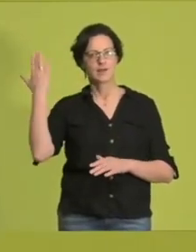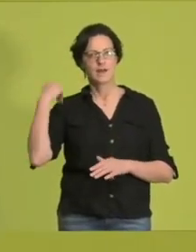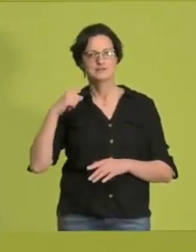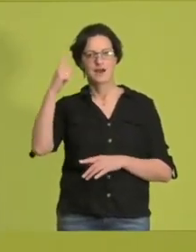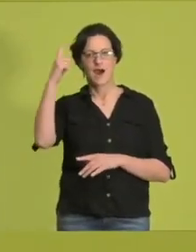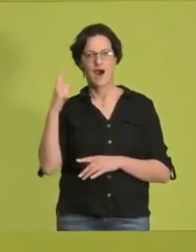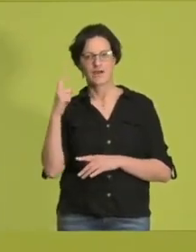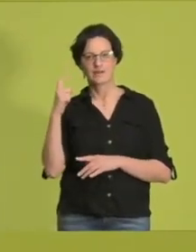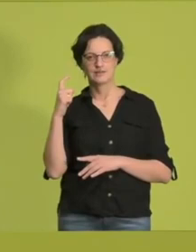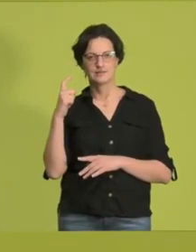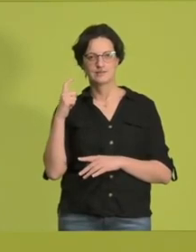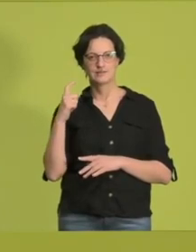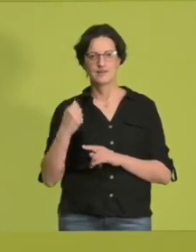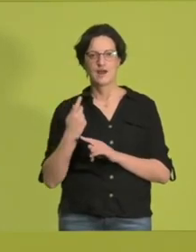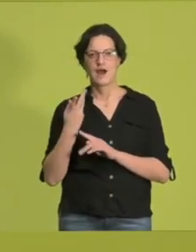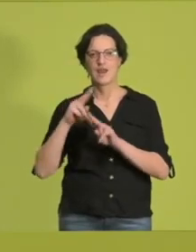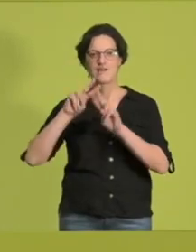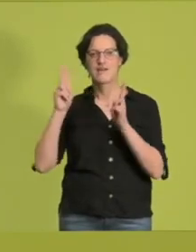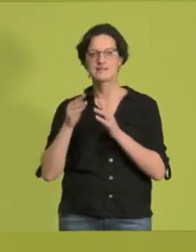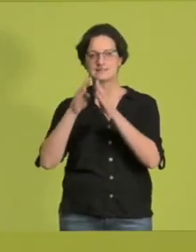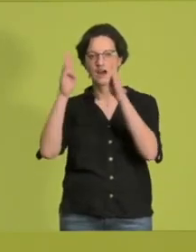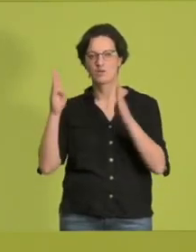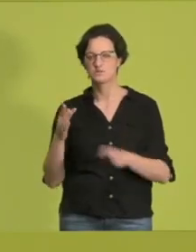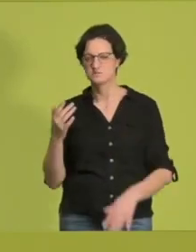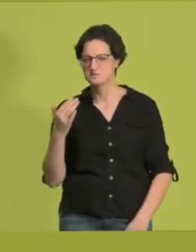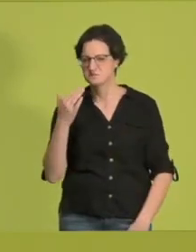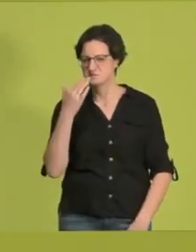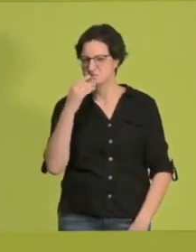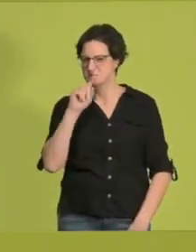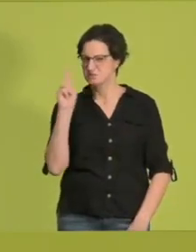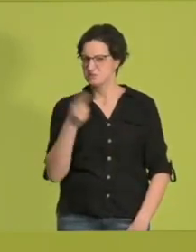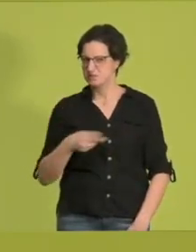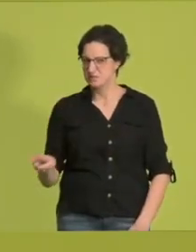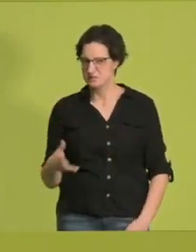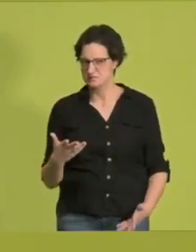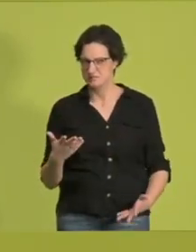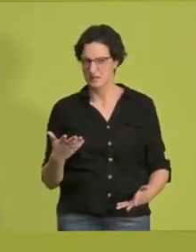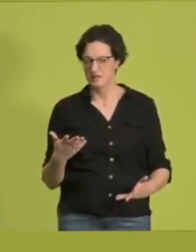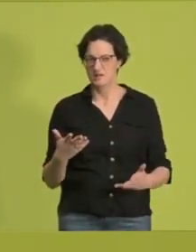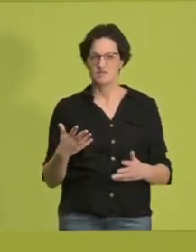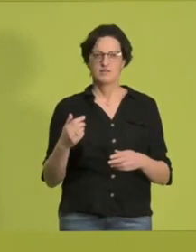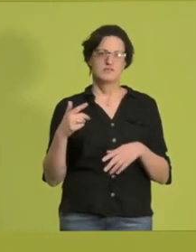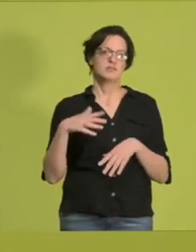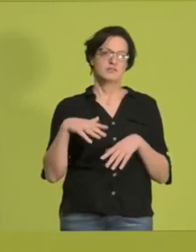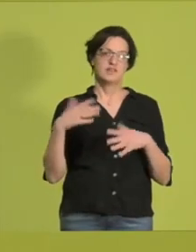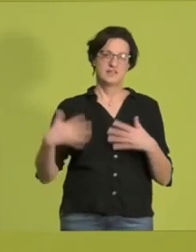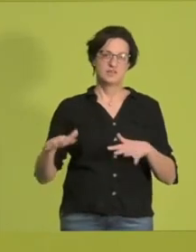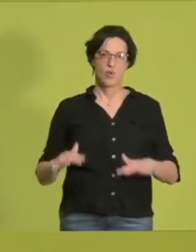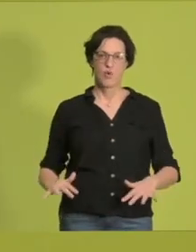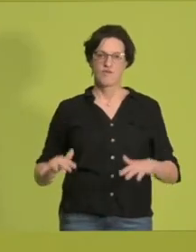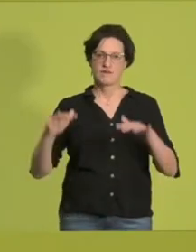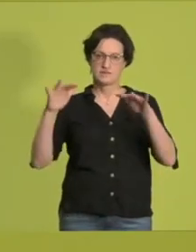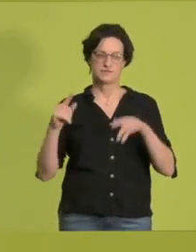aus drei tage nach dem hochwasser an die unzähligen tornister die beim kinderschutzbund nebenan im